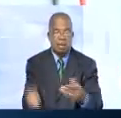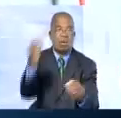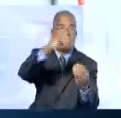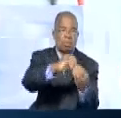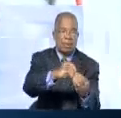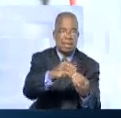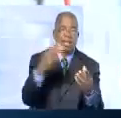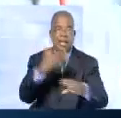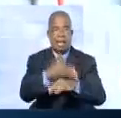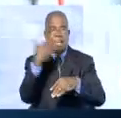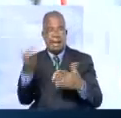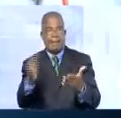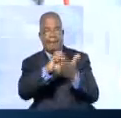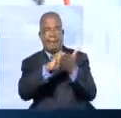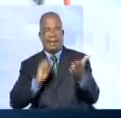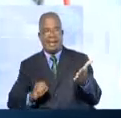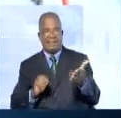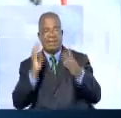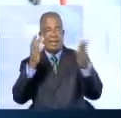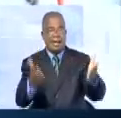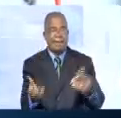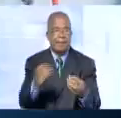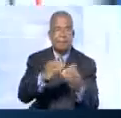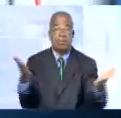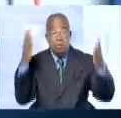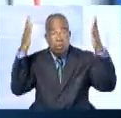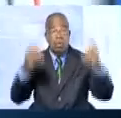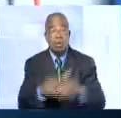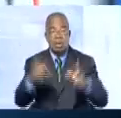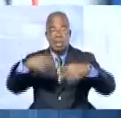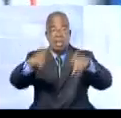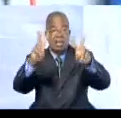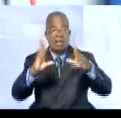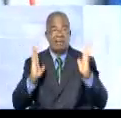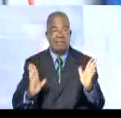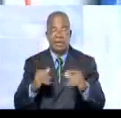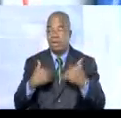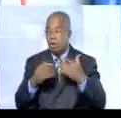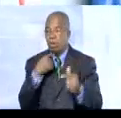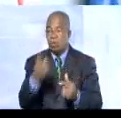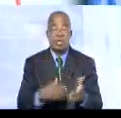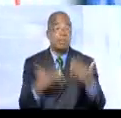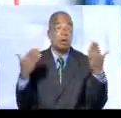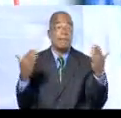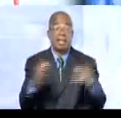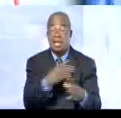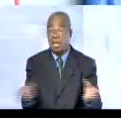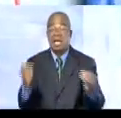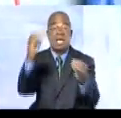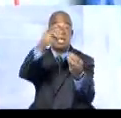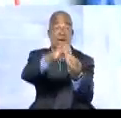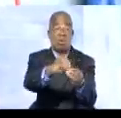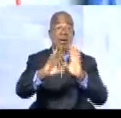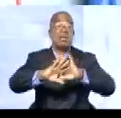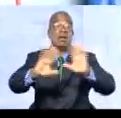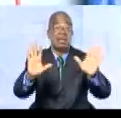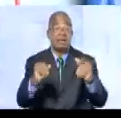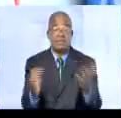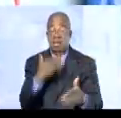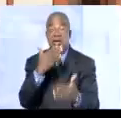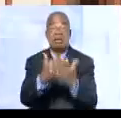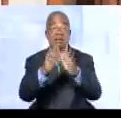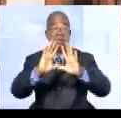5 200. Après ça, on est parti, on dit 5 500. C'est comme ça, moi, j'ai payé. Ah, nous, je suis obligé